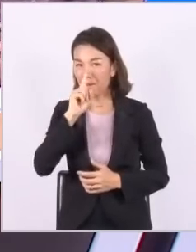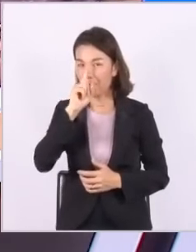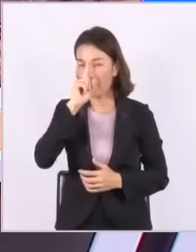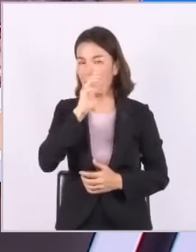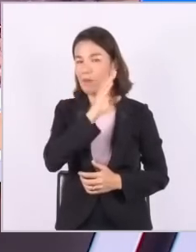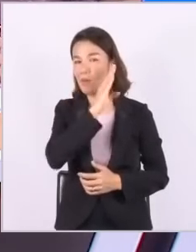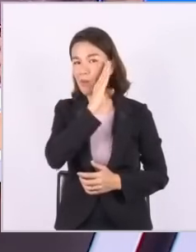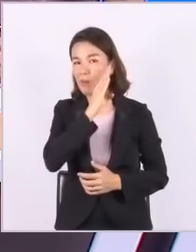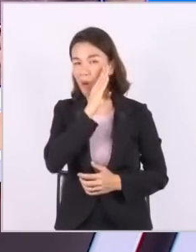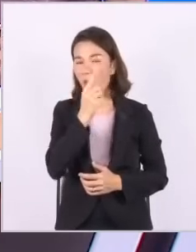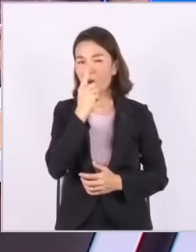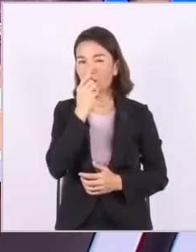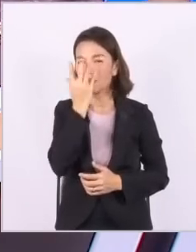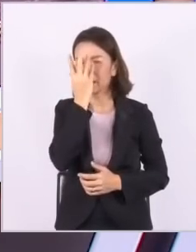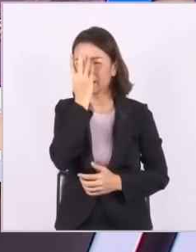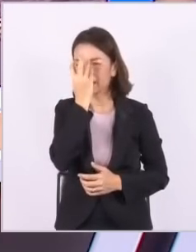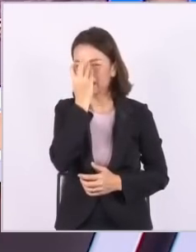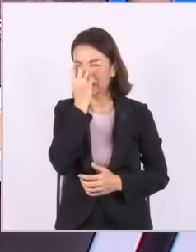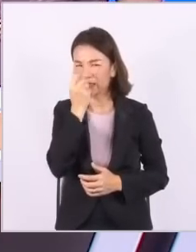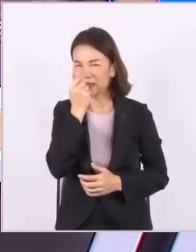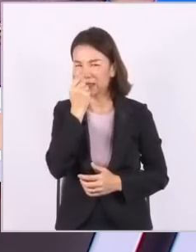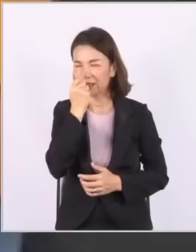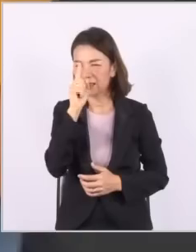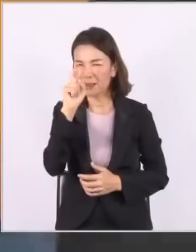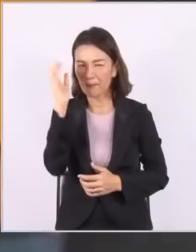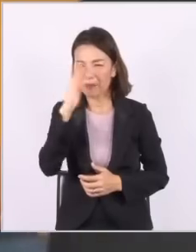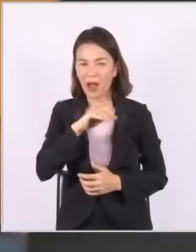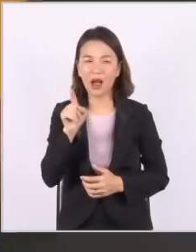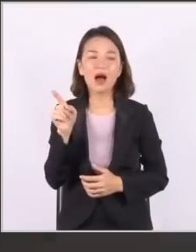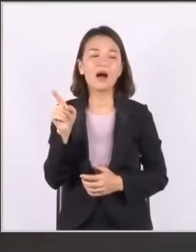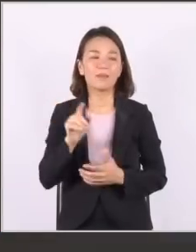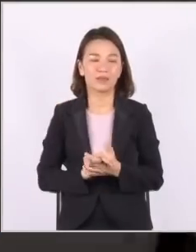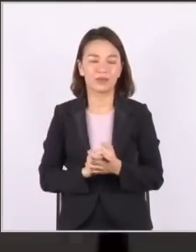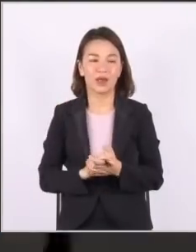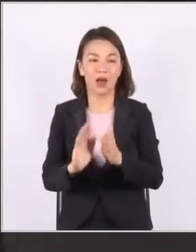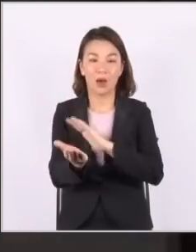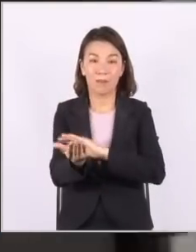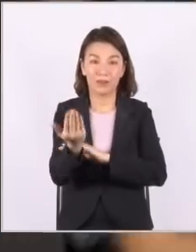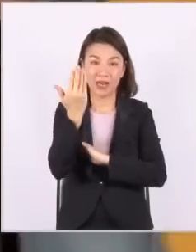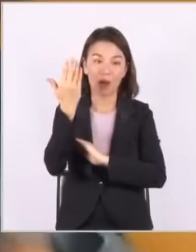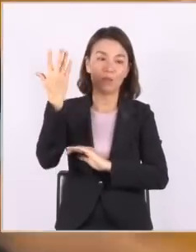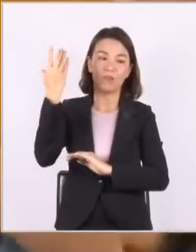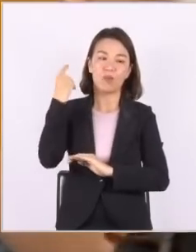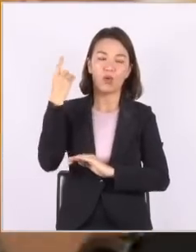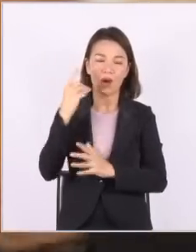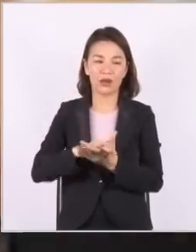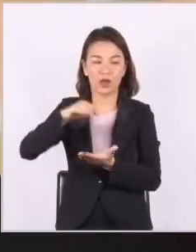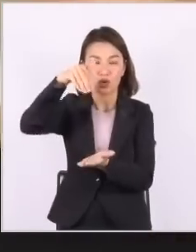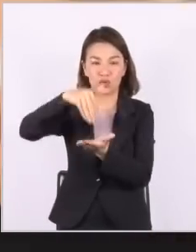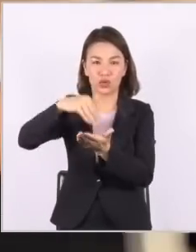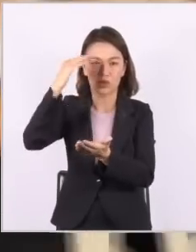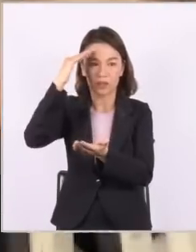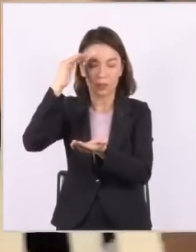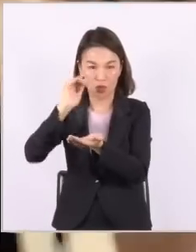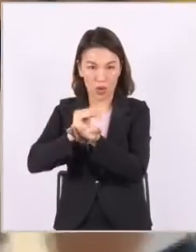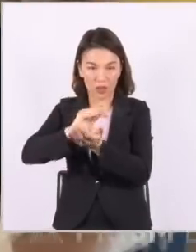มูกมันก็เลยเน่าว่าอย่างนั้นเถอะมีภาพให้ดูท่านผู้ชมครับเมื่อตอนสายๆของเมื่อวานนี้ที่ศูนย์รับแจ้งความกองบัญชาการตำรวจสอบสวนกล